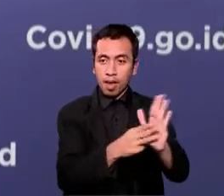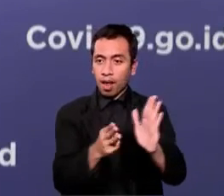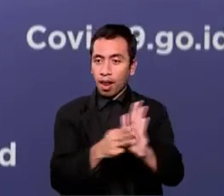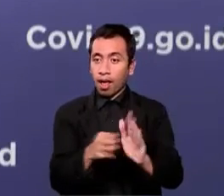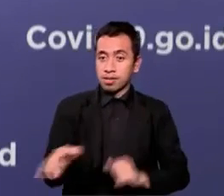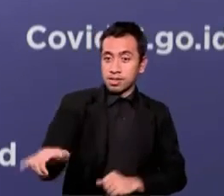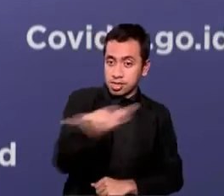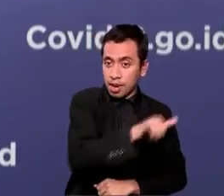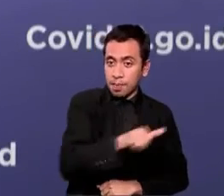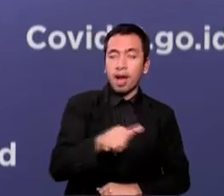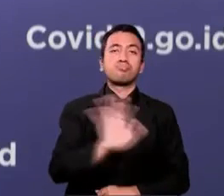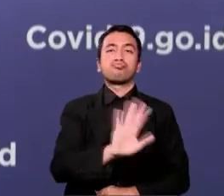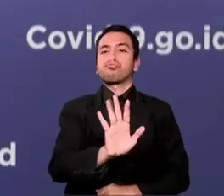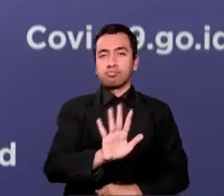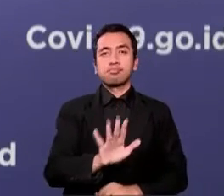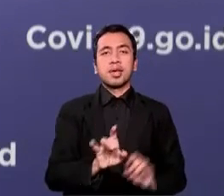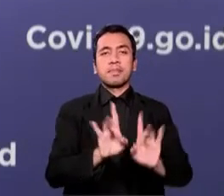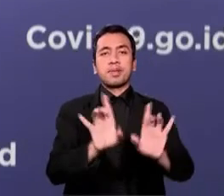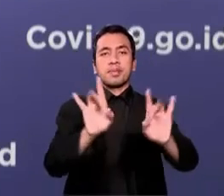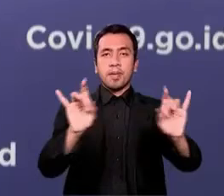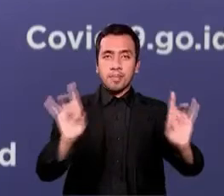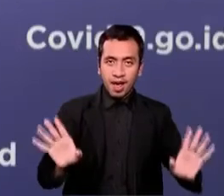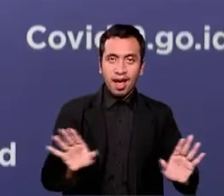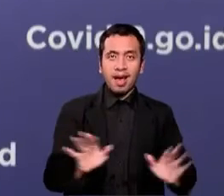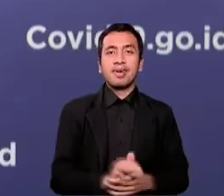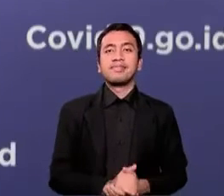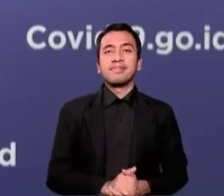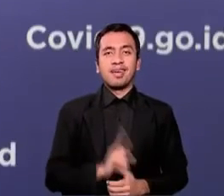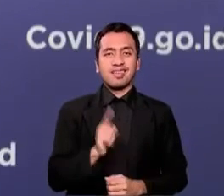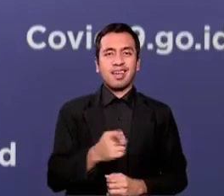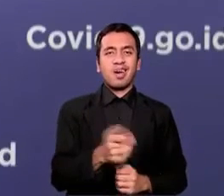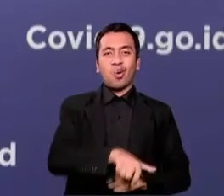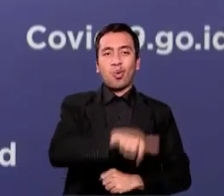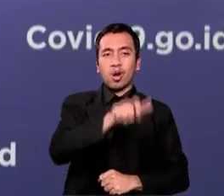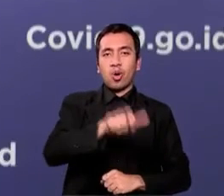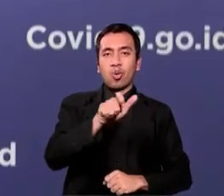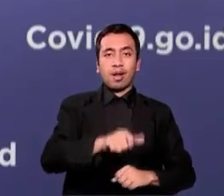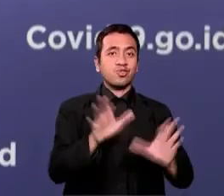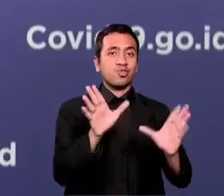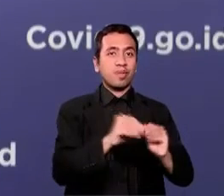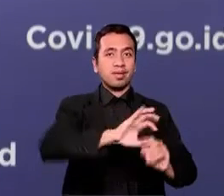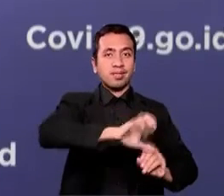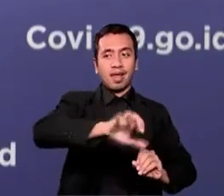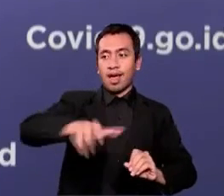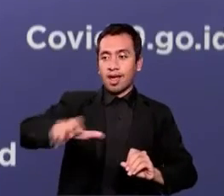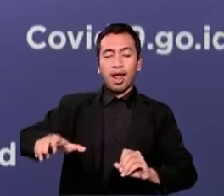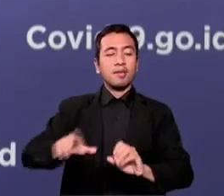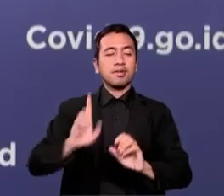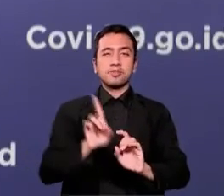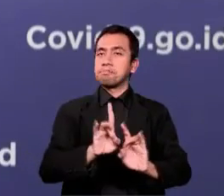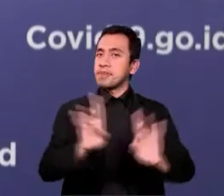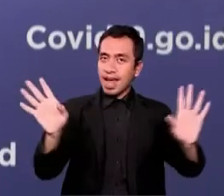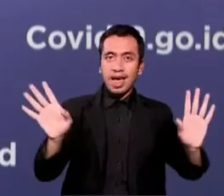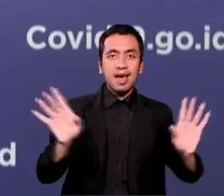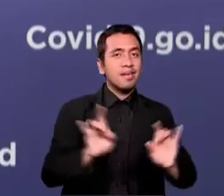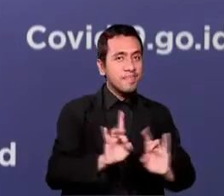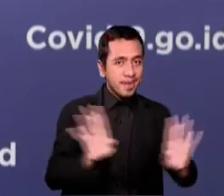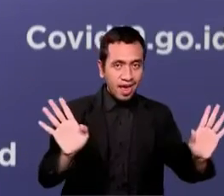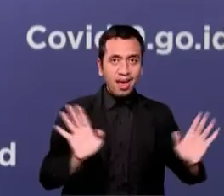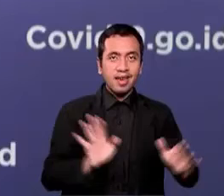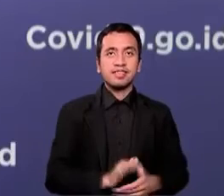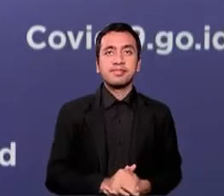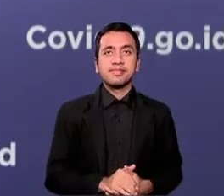epidemologi masing-masing daerah juga tidak sama dan ini bersifat dinamis karena kita pahami bersama bahwa